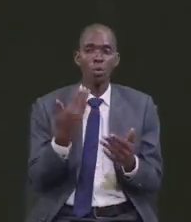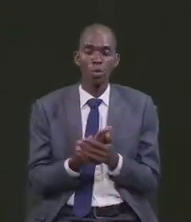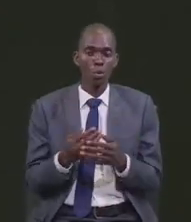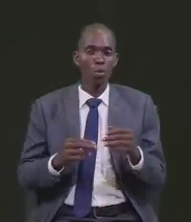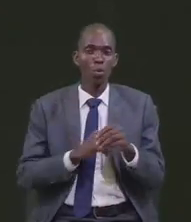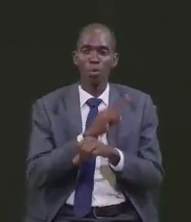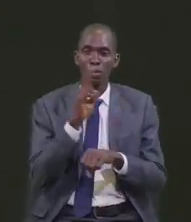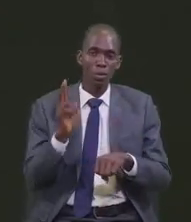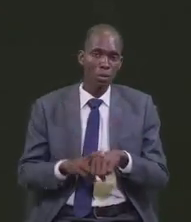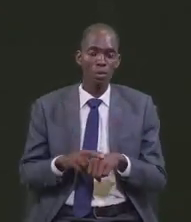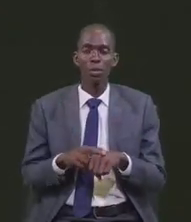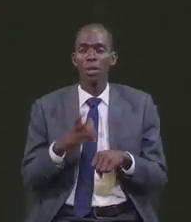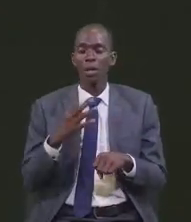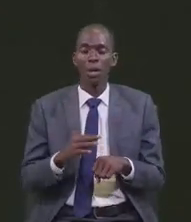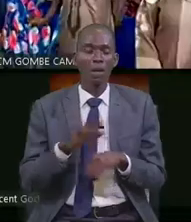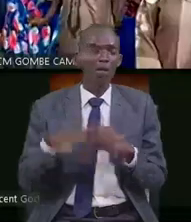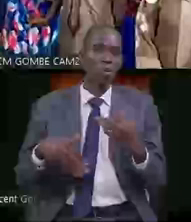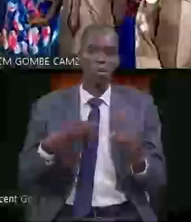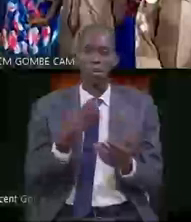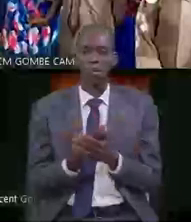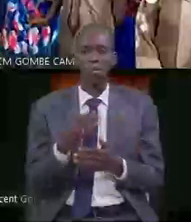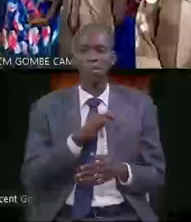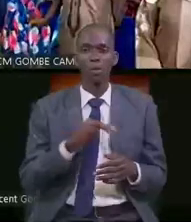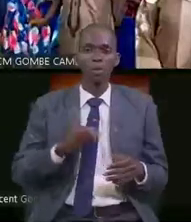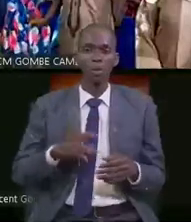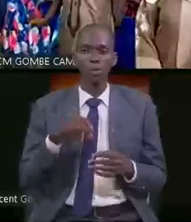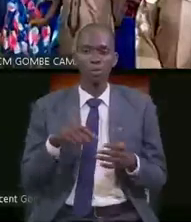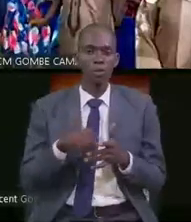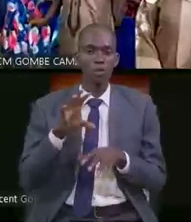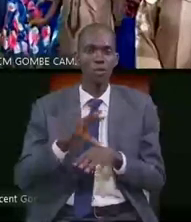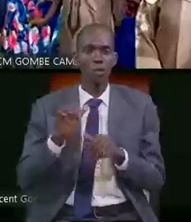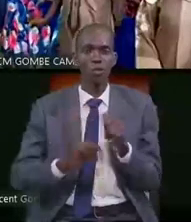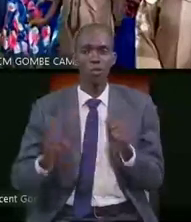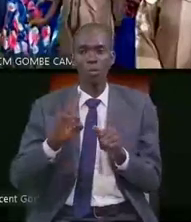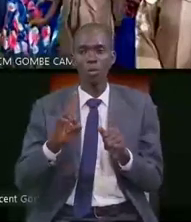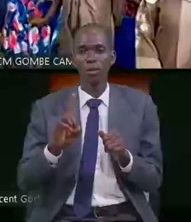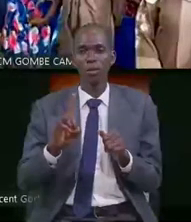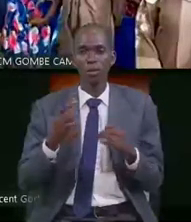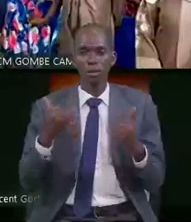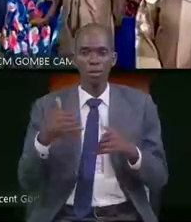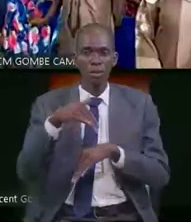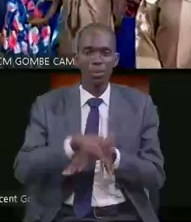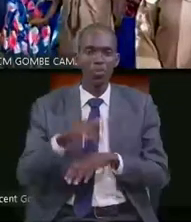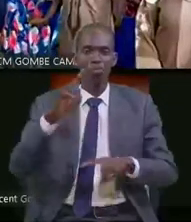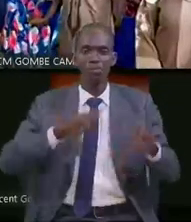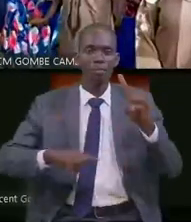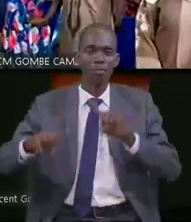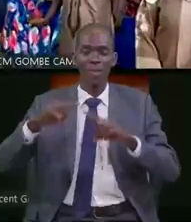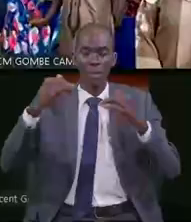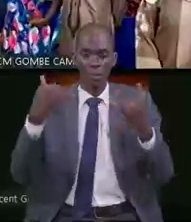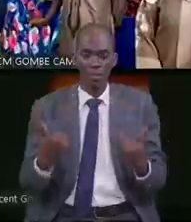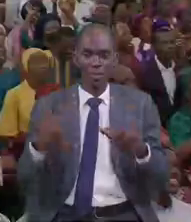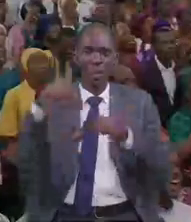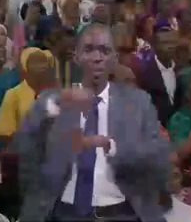je parle à toute la vie profonde partout. Ce soir, aidez-moi à crier ce soir ou cette